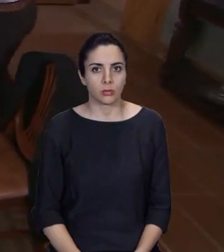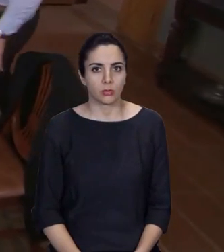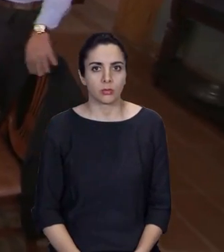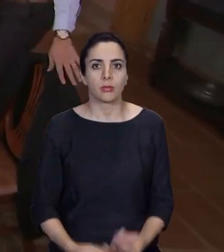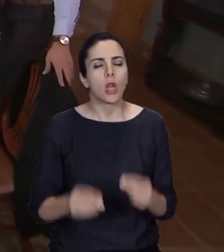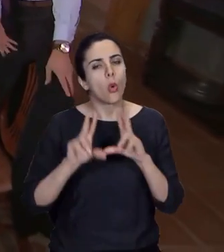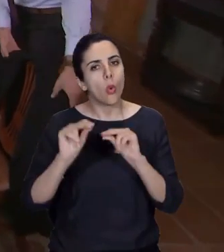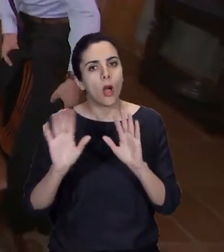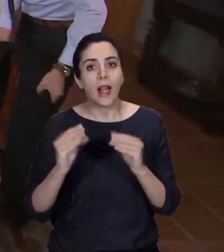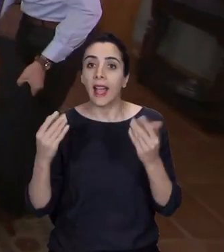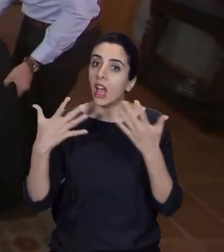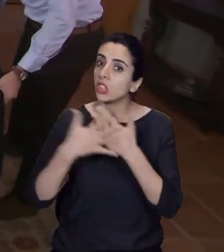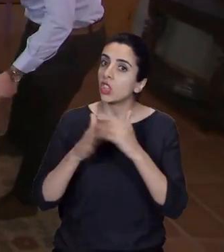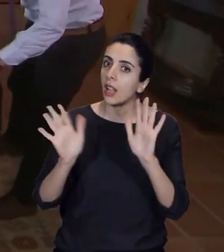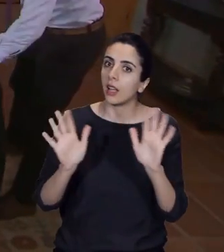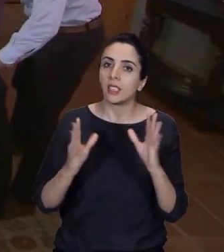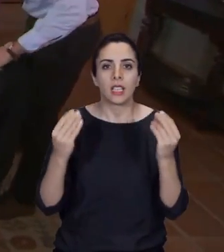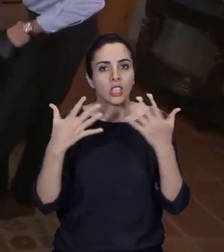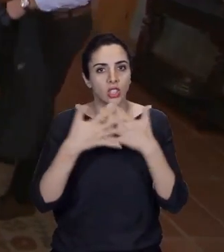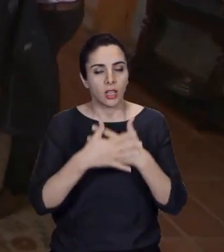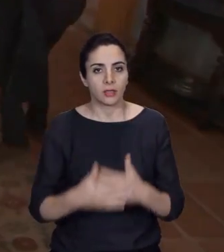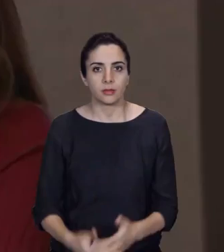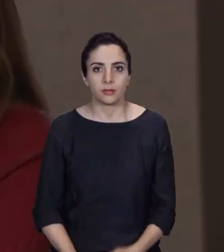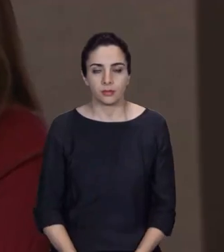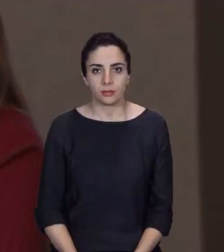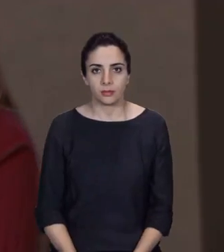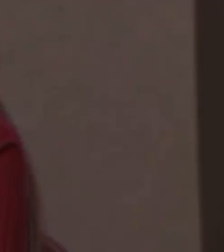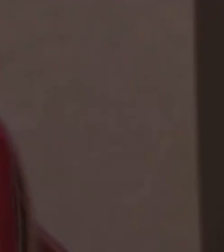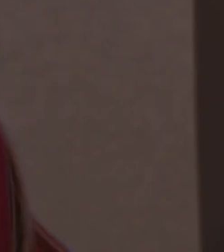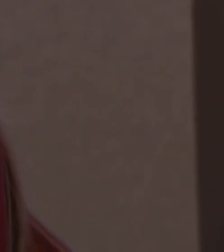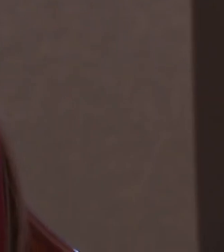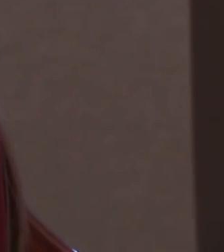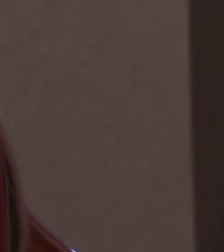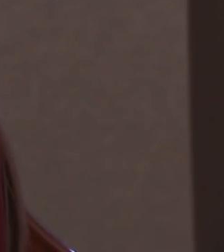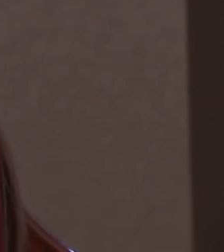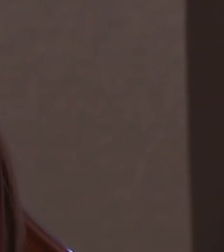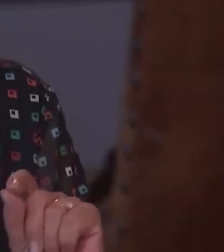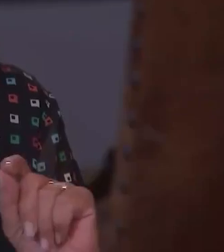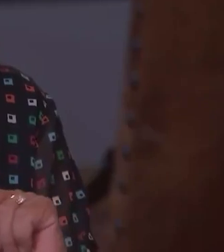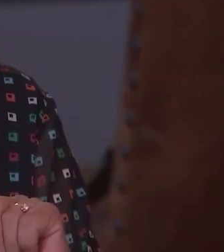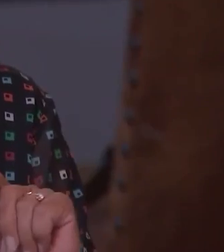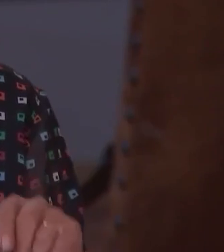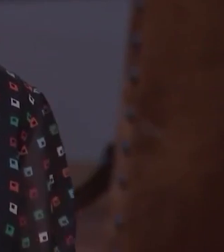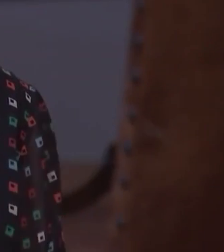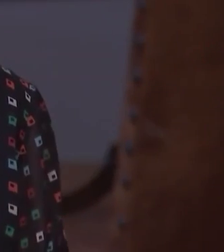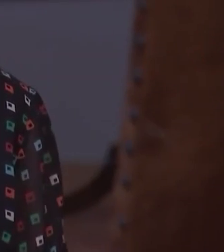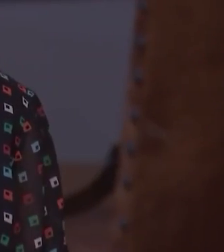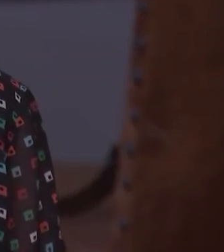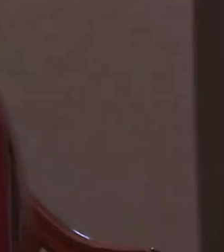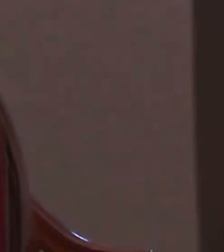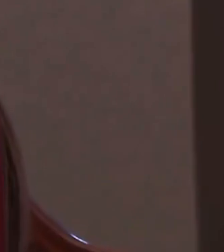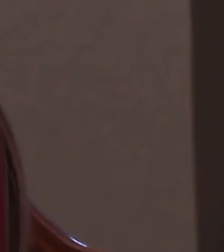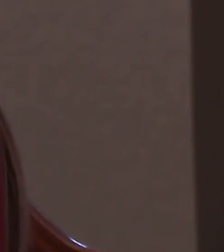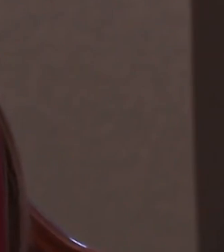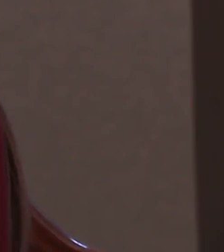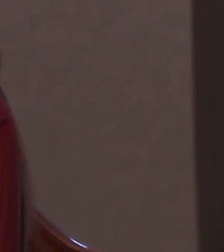İyi uykular çocuklar. İyi geceler. İyi geceler. İyi geceler. Nihat ceketini sandalyeye asmıştı, alıp çıktı. Alev mavi peçetesini